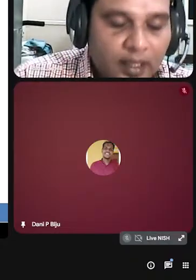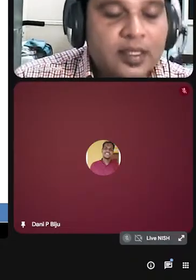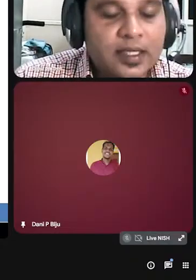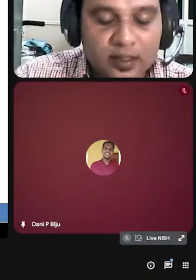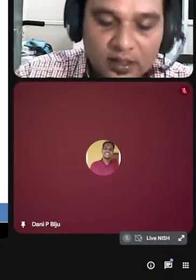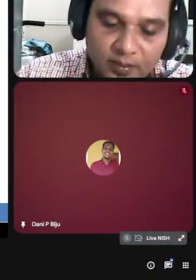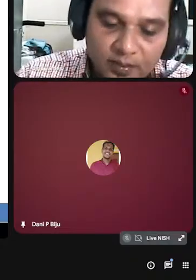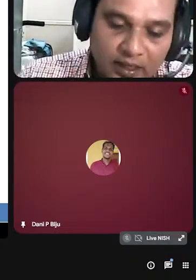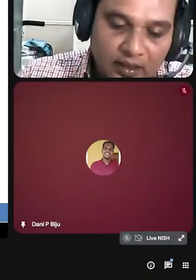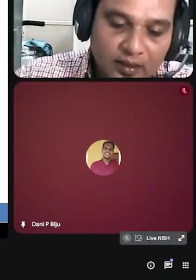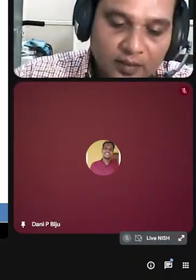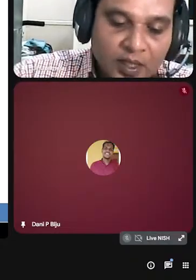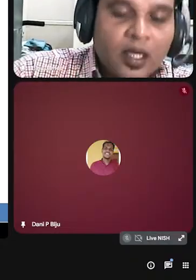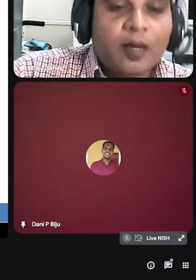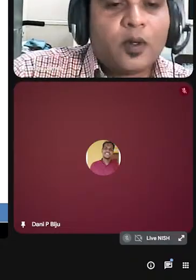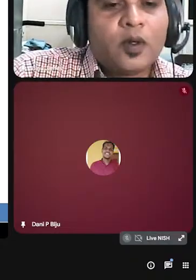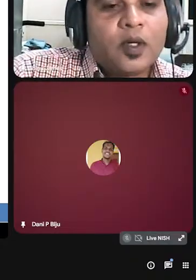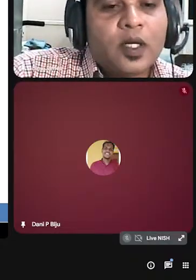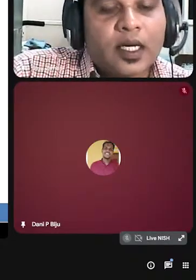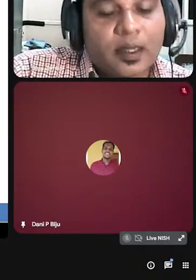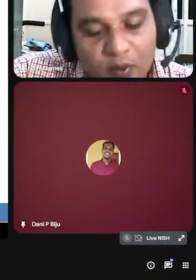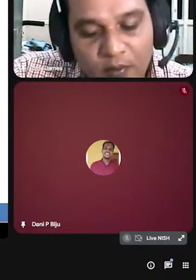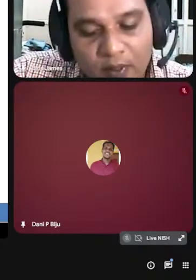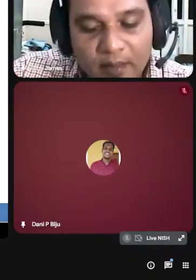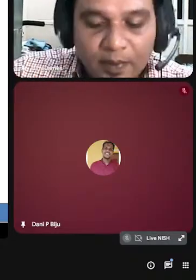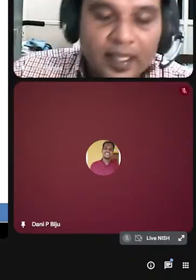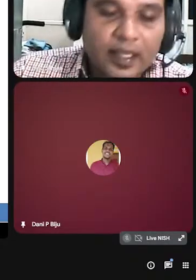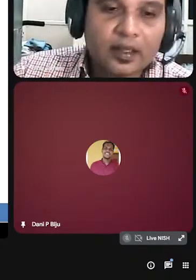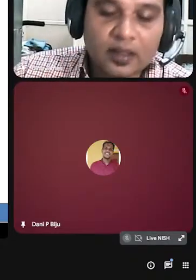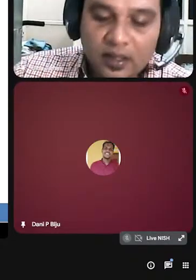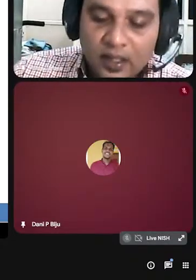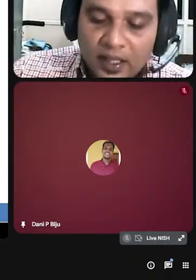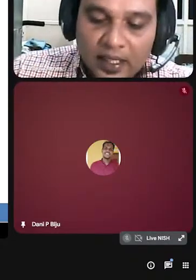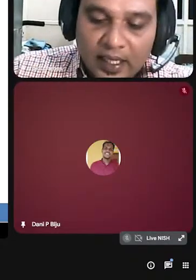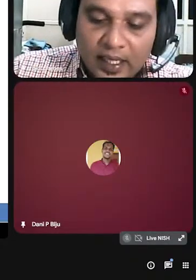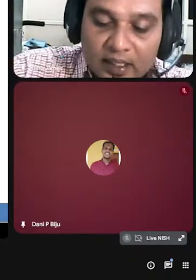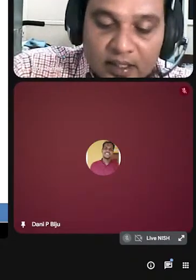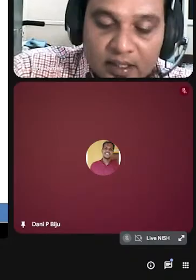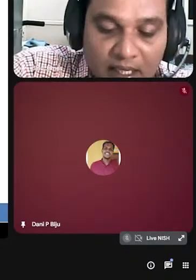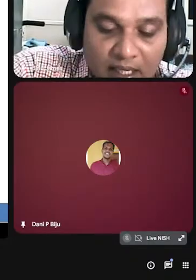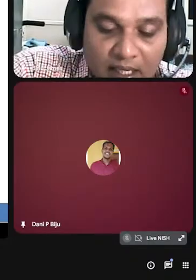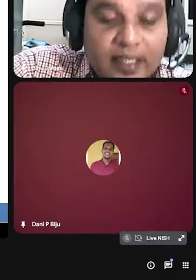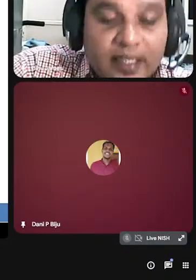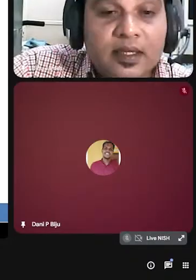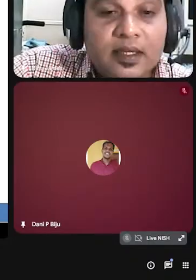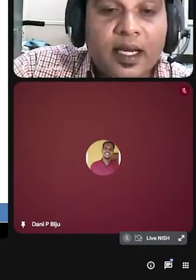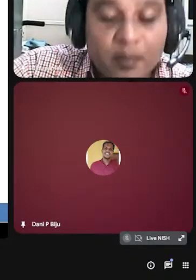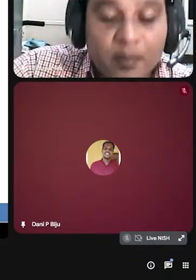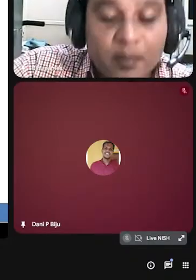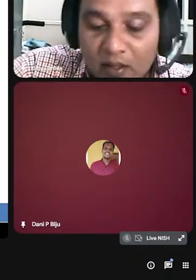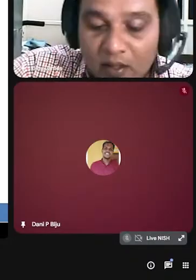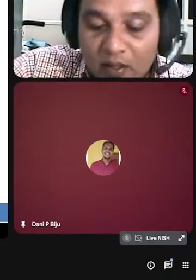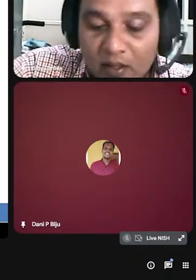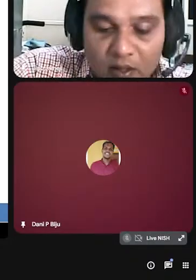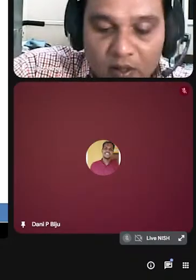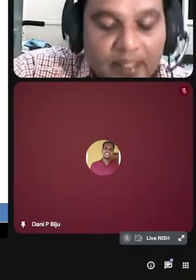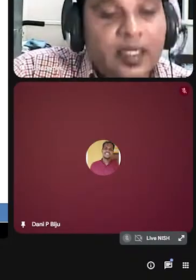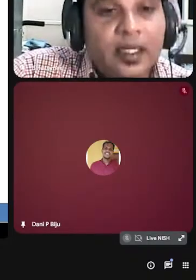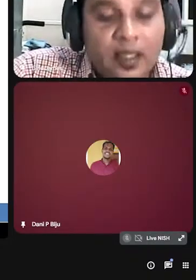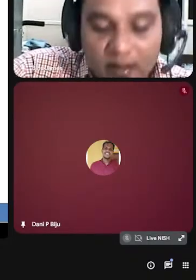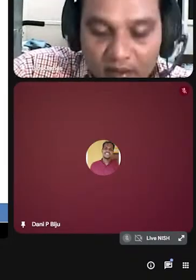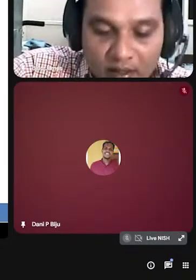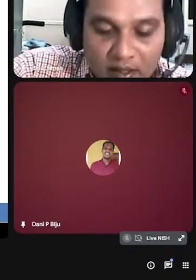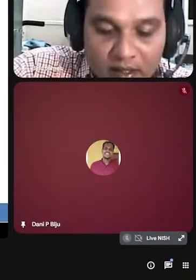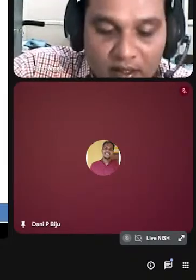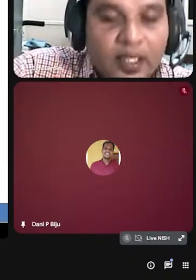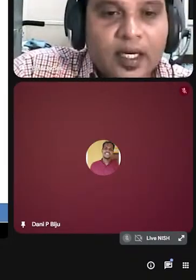കൂടുതലായിട്ട്, ഇന്ത്യയുടെ സ്റ്റാറ്റിസ്റ്റിക്സ് മേൽനിൽക്കുന്നത്. അപ്പോ റിപ്പോർട്ട് പ്രകാരം പറയുന്നത് ഏകദേശം 2050 ആകുമ്പോൾ